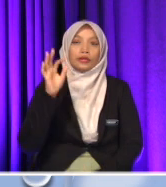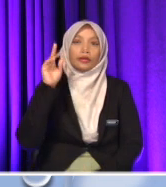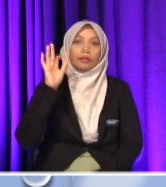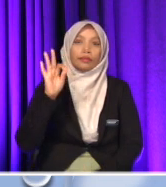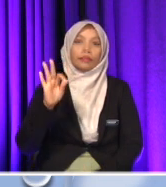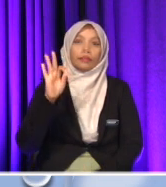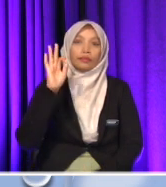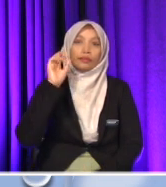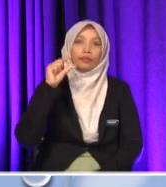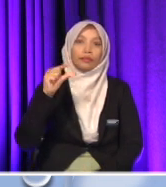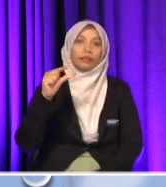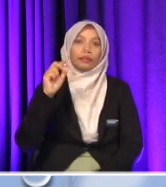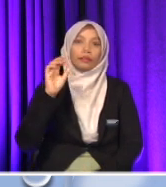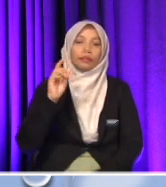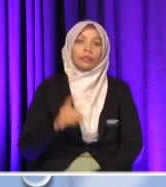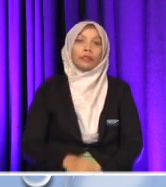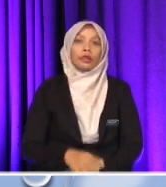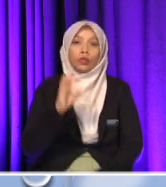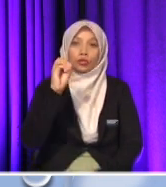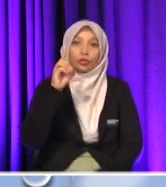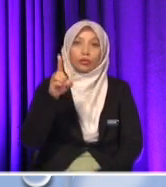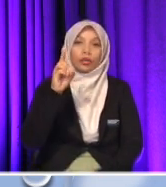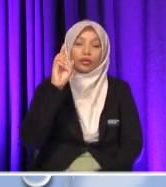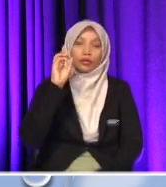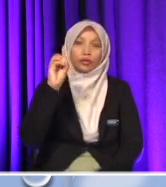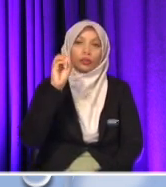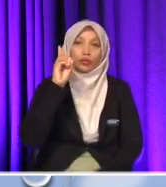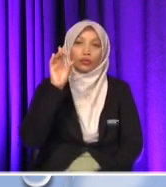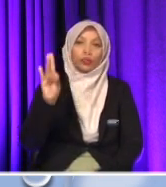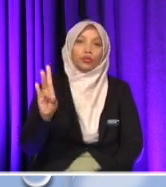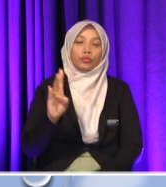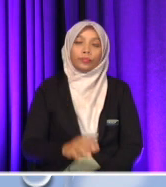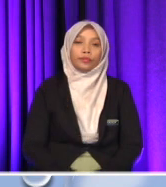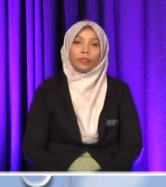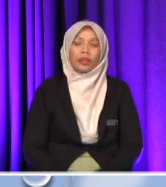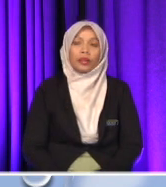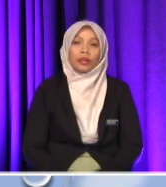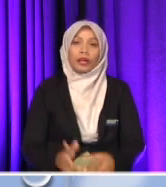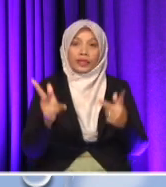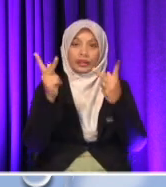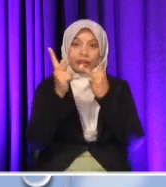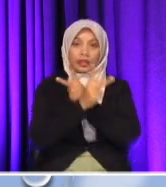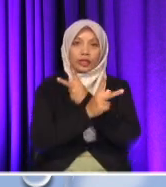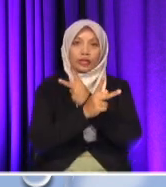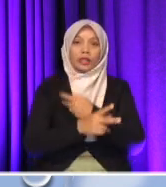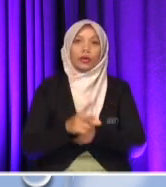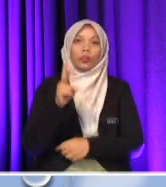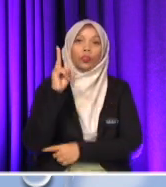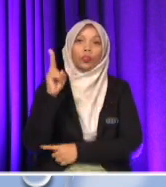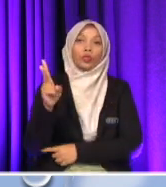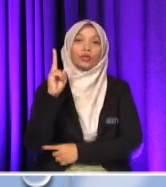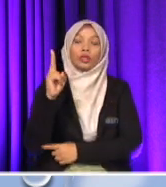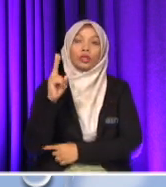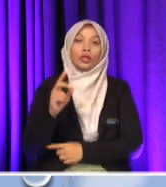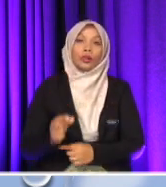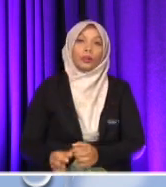kita darabkan 0.07 ni darab dengan voltan puncak. Okey, 0.07 kita darab dengan voltan puncak, so kita